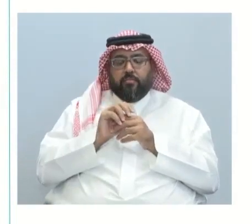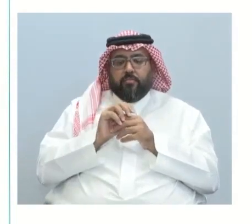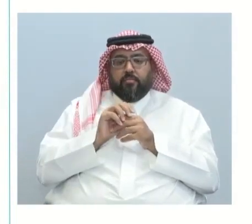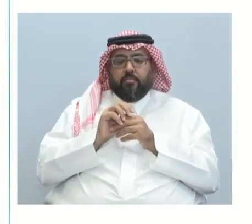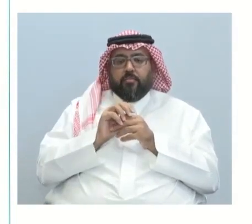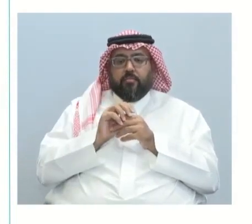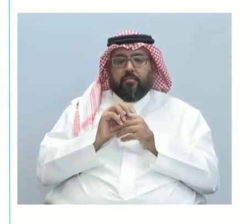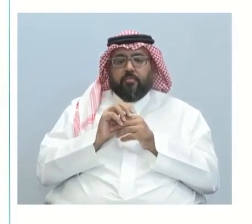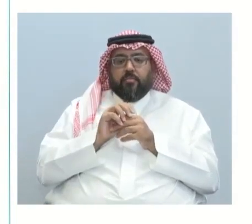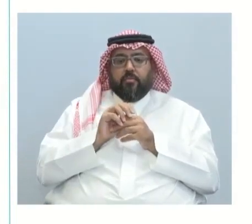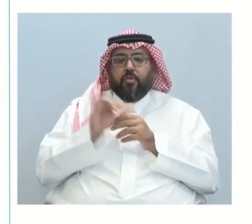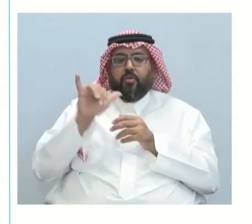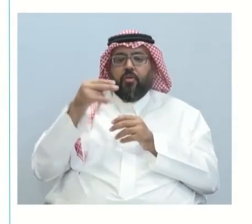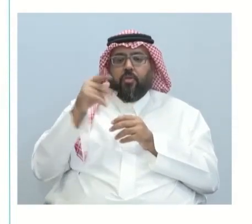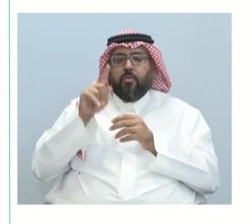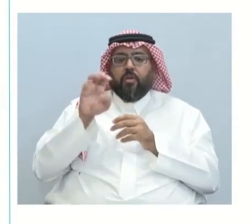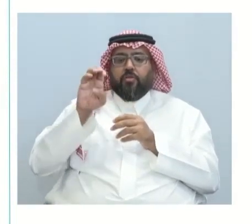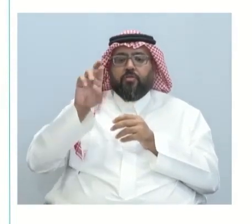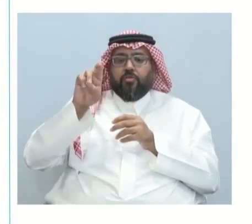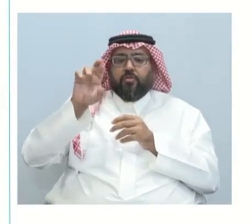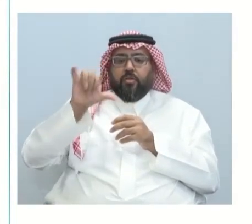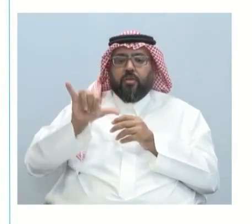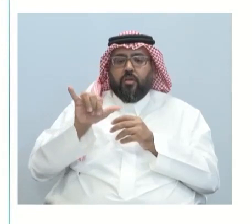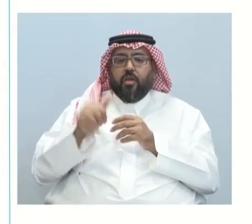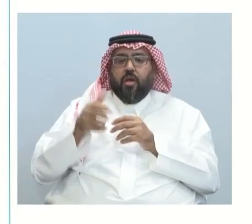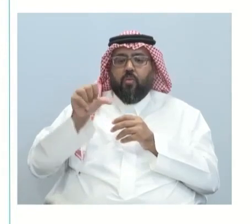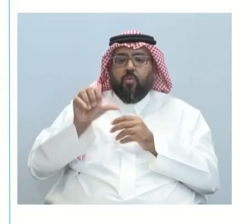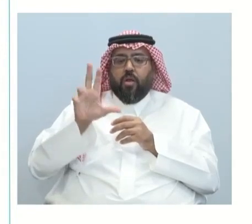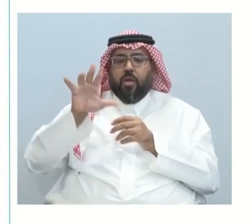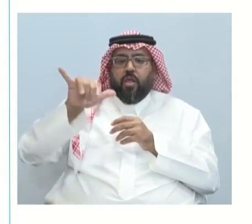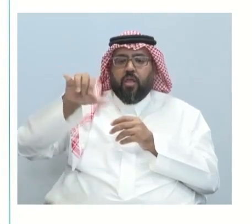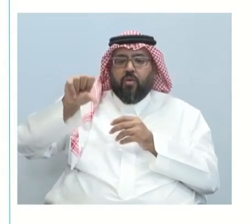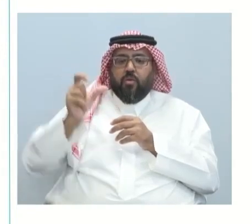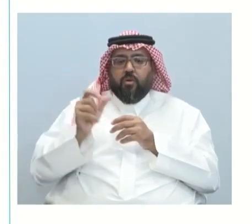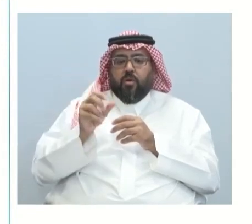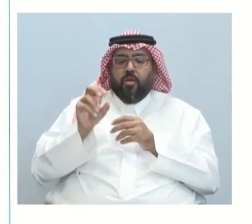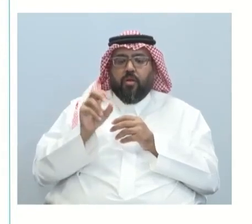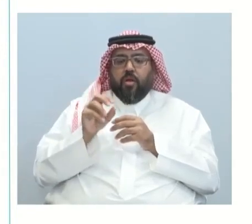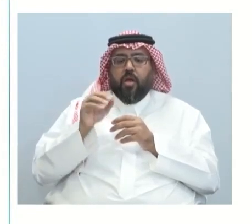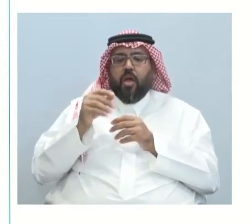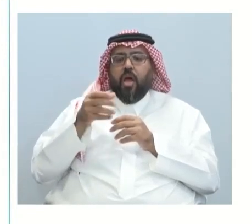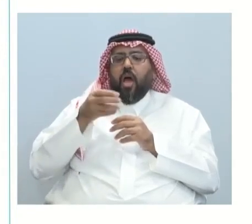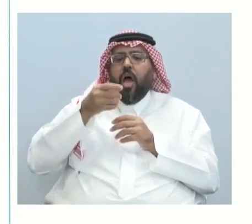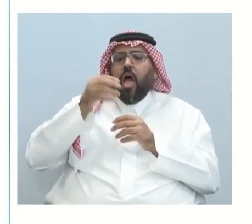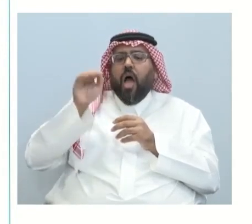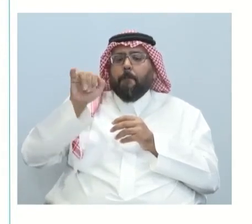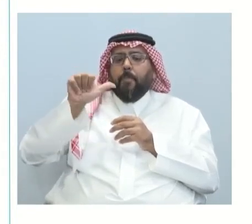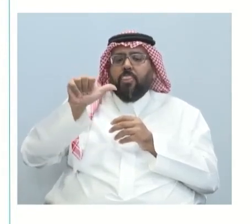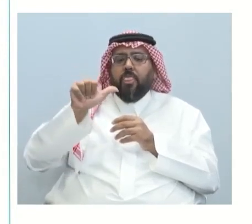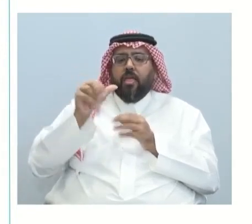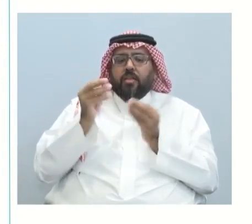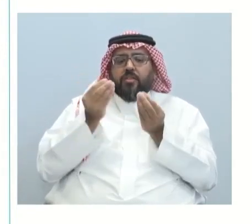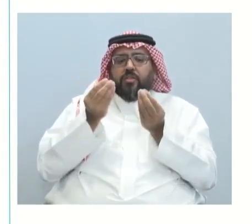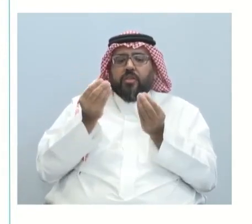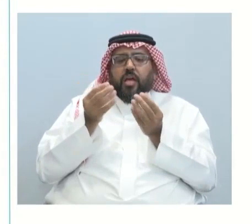كذلك يعتبر الجزيء او الايون حمض اذا كانت الذره المركزيه يوجد بها اقل من ايش